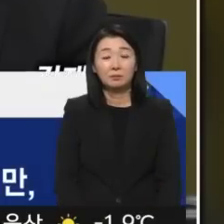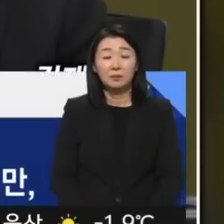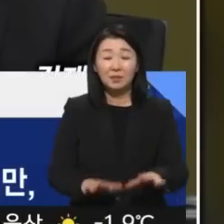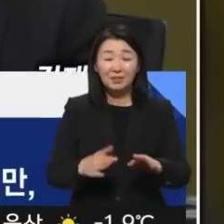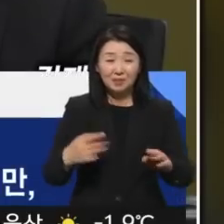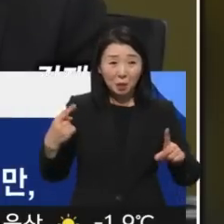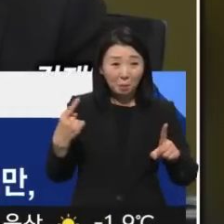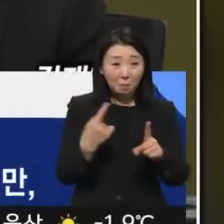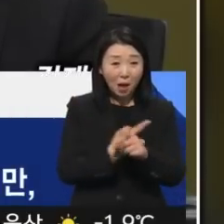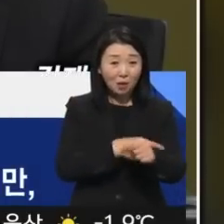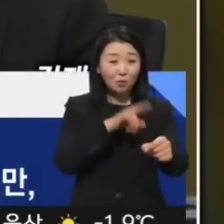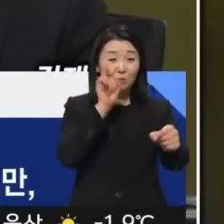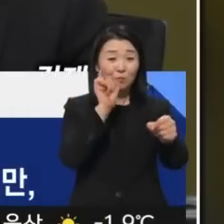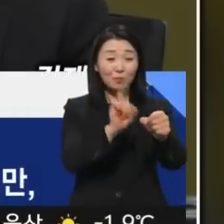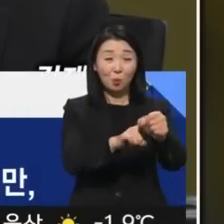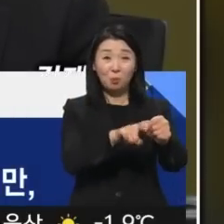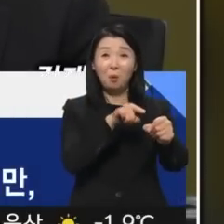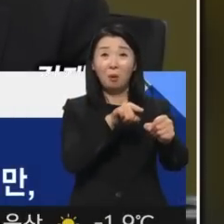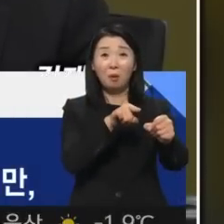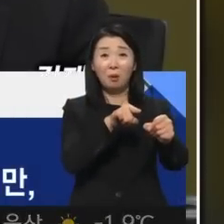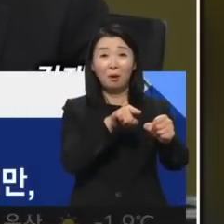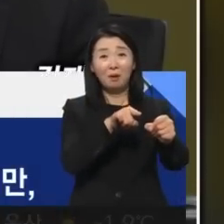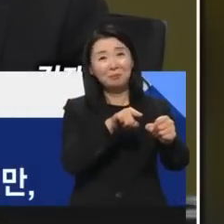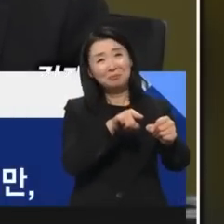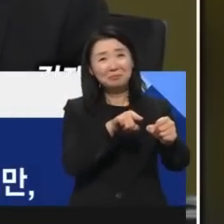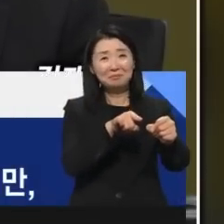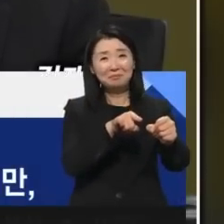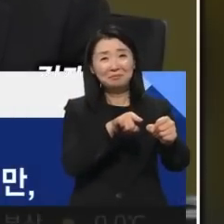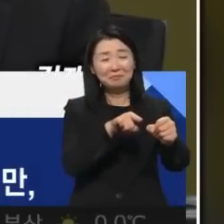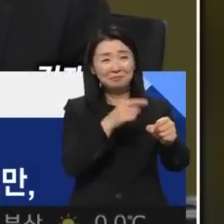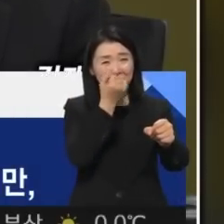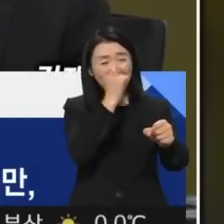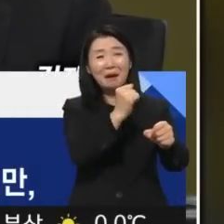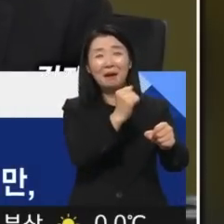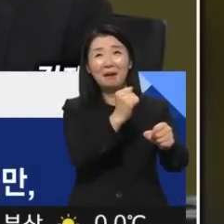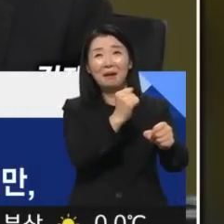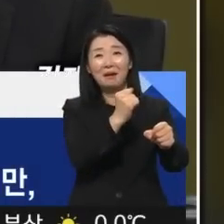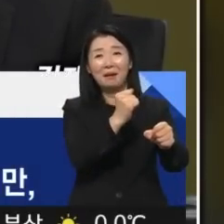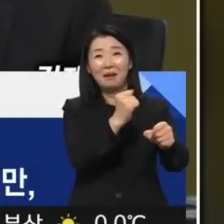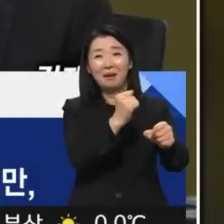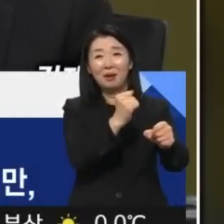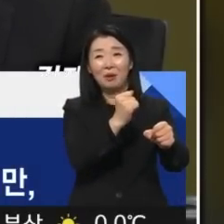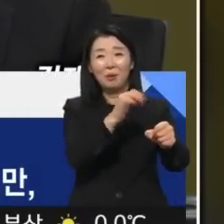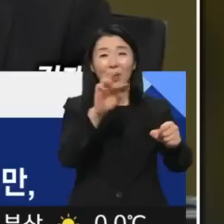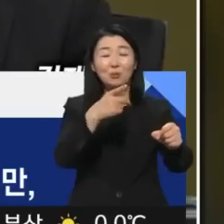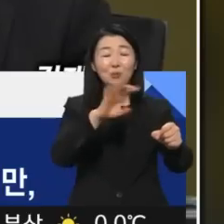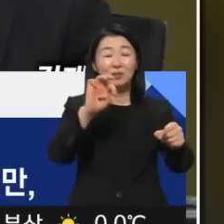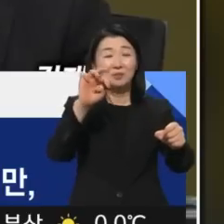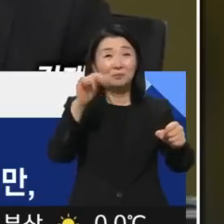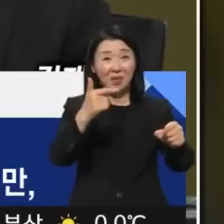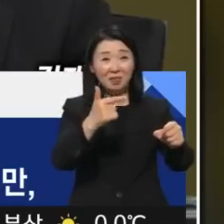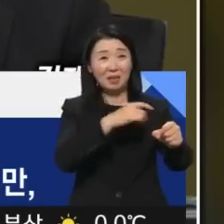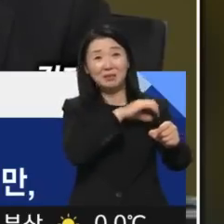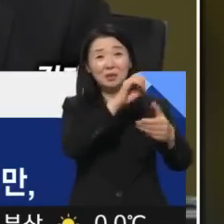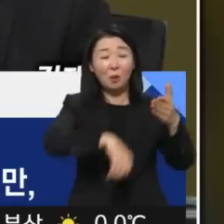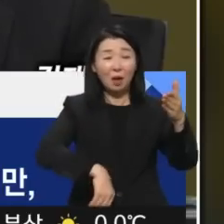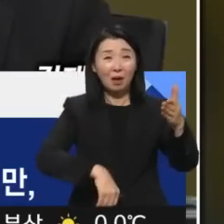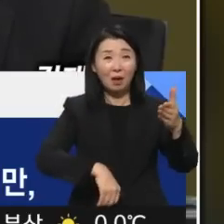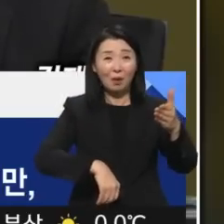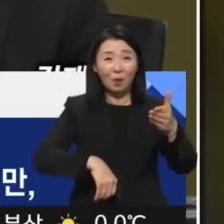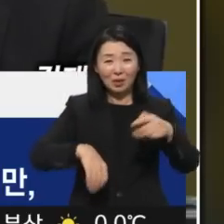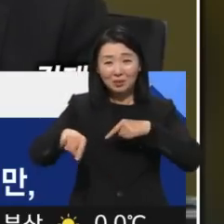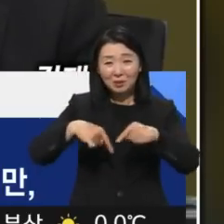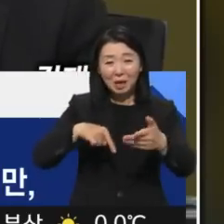바꾸는 목표가 목적이 너무 뻔히 보여요. 유승민 제외다. 예, 우리가 이제 정치인들이 다 겉다르고 속다른 사람끼리 모여